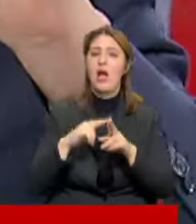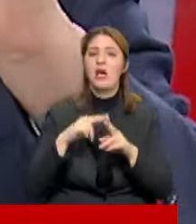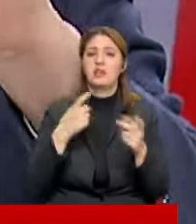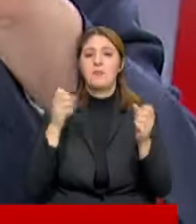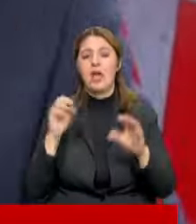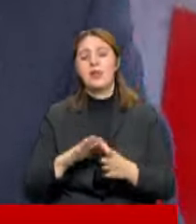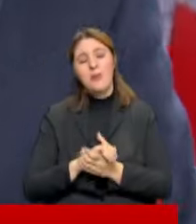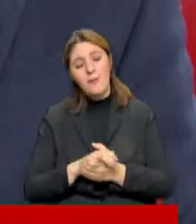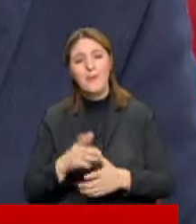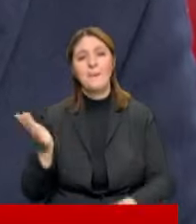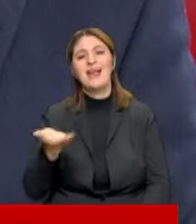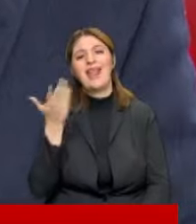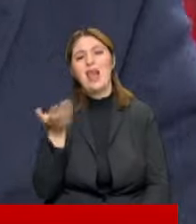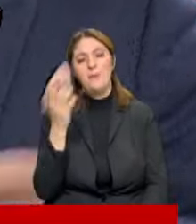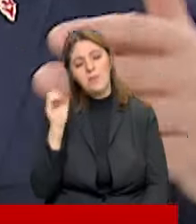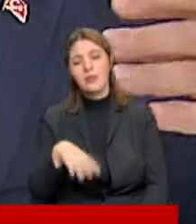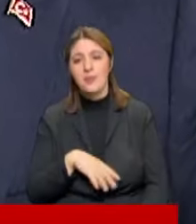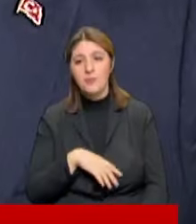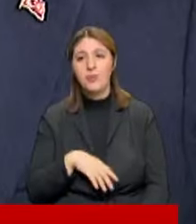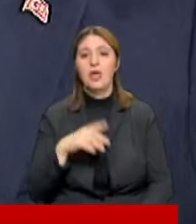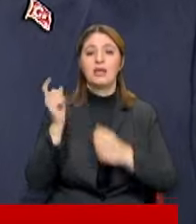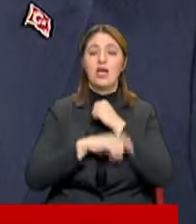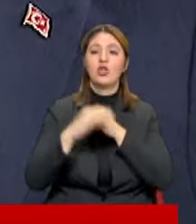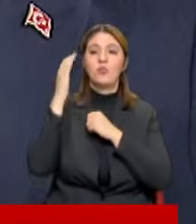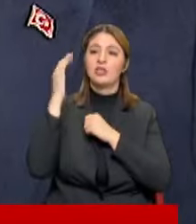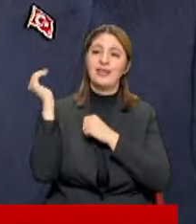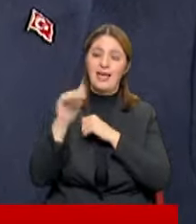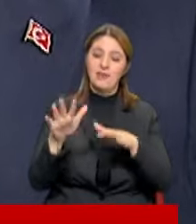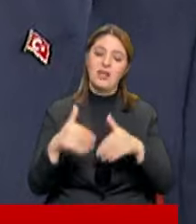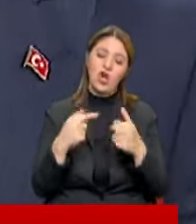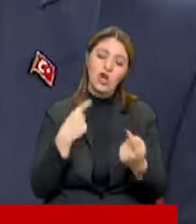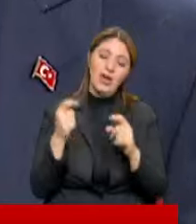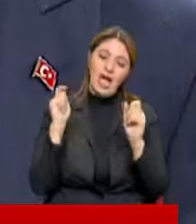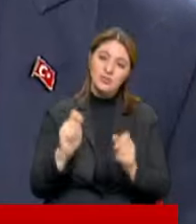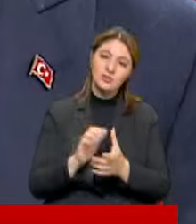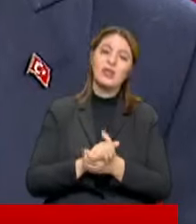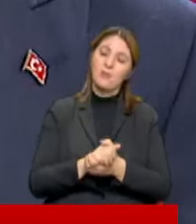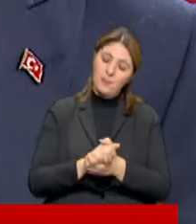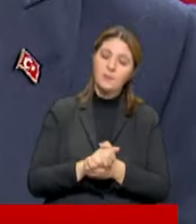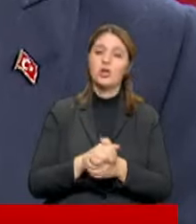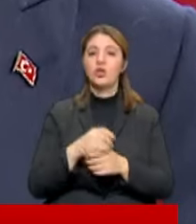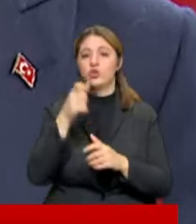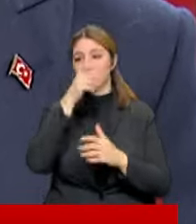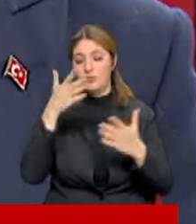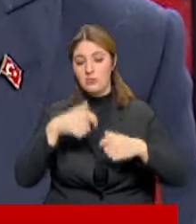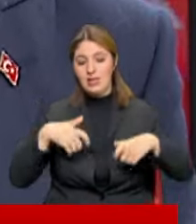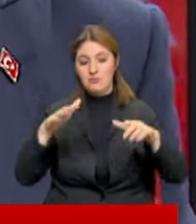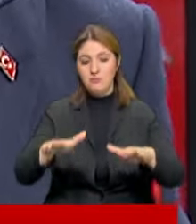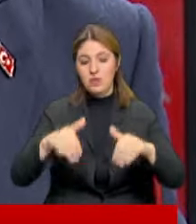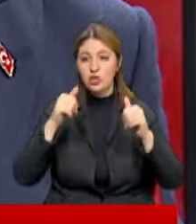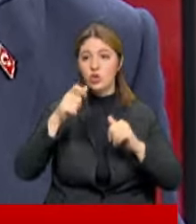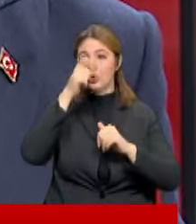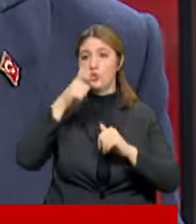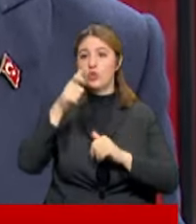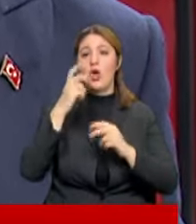örgütü silah bıraktığını Farz edelim Yani evet terörist başı da geldi mecliste konuşma yaptı ve Türkiye Büyük Millet Meclisi